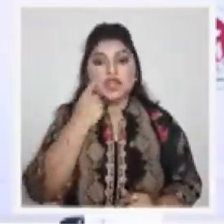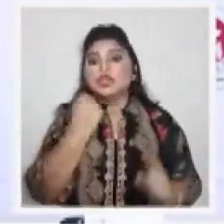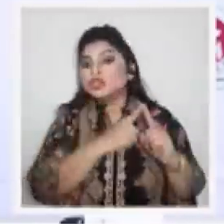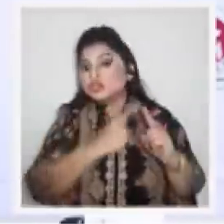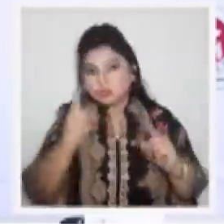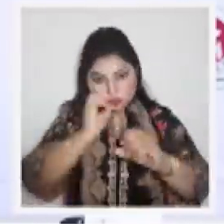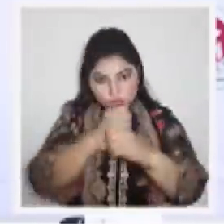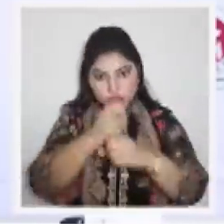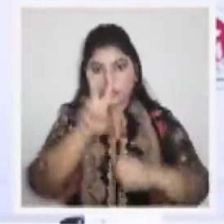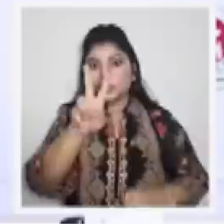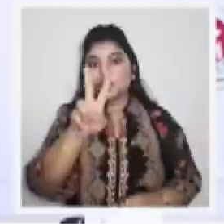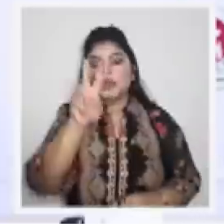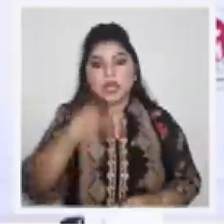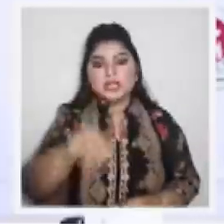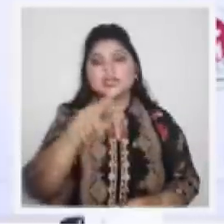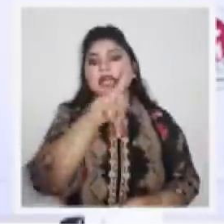12,37,823টি।